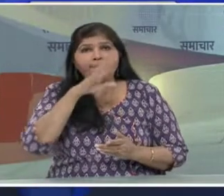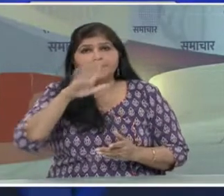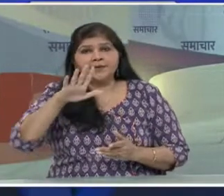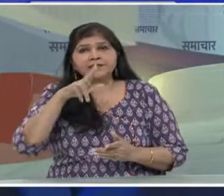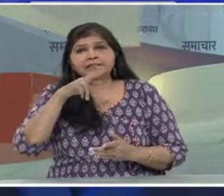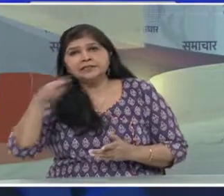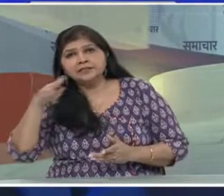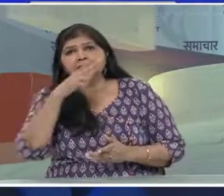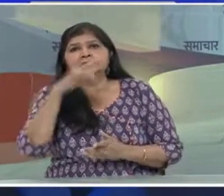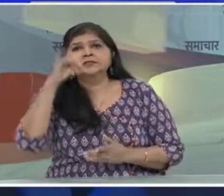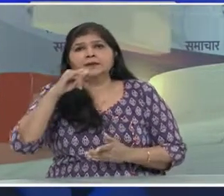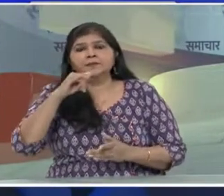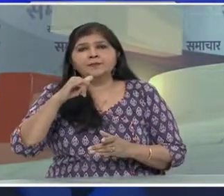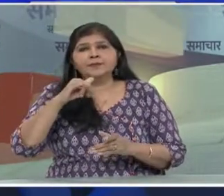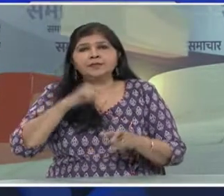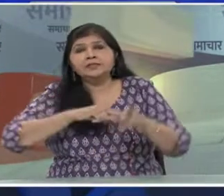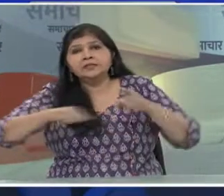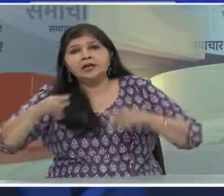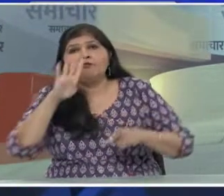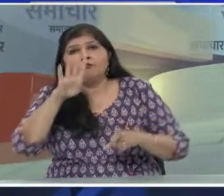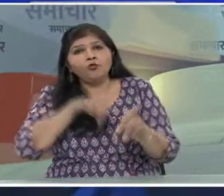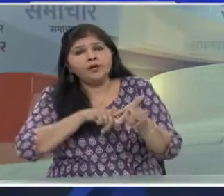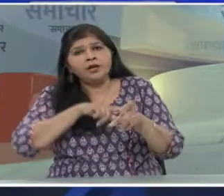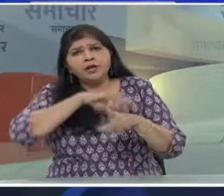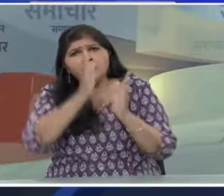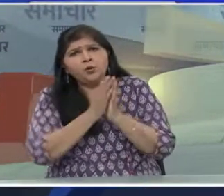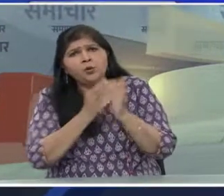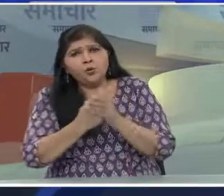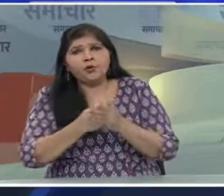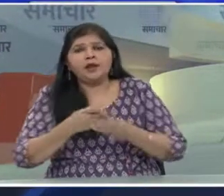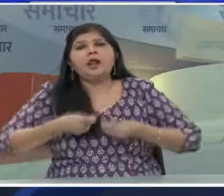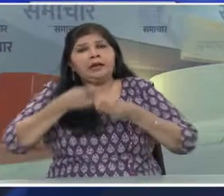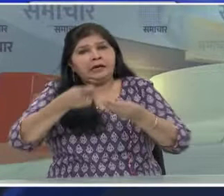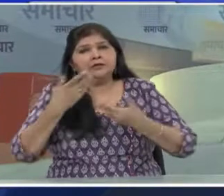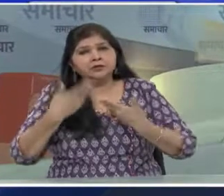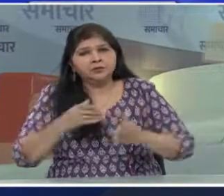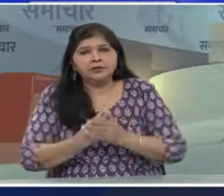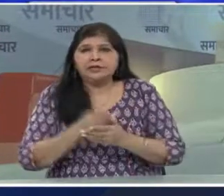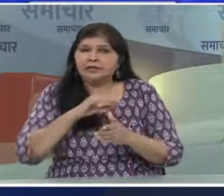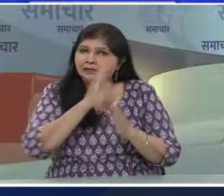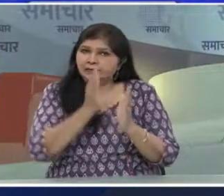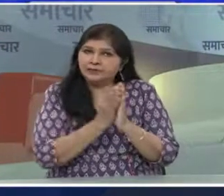2025-26 तक अगले चार वर्षों में खर्च होगा। इस स्कीम के माध्यम से